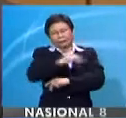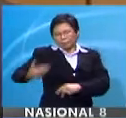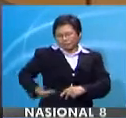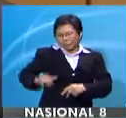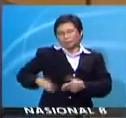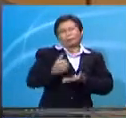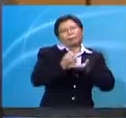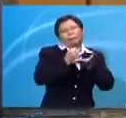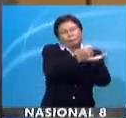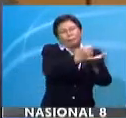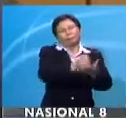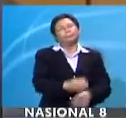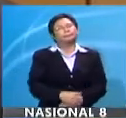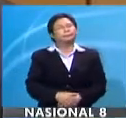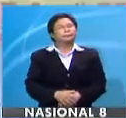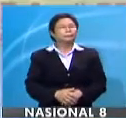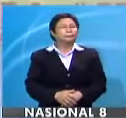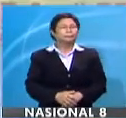Bangladesh.